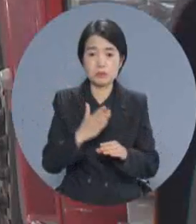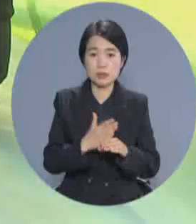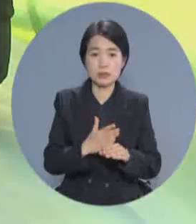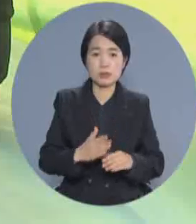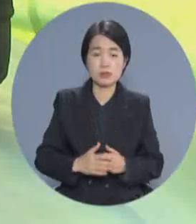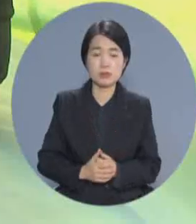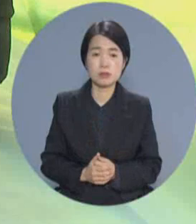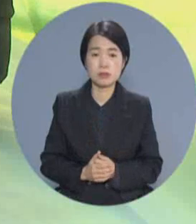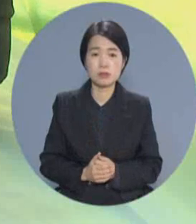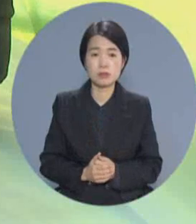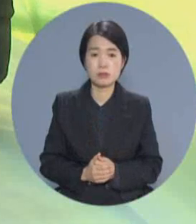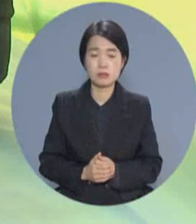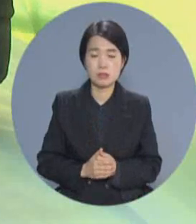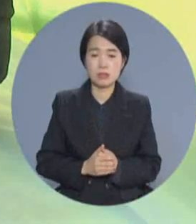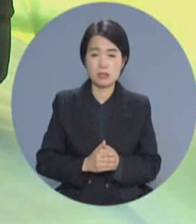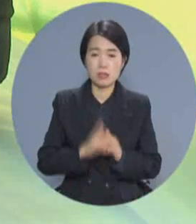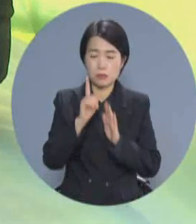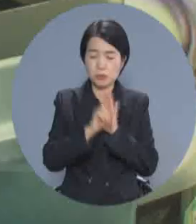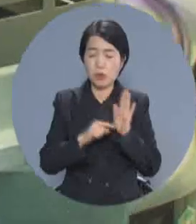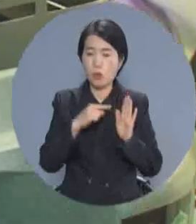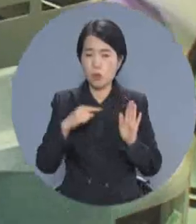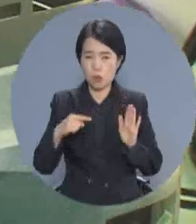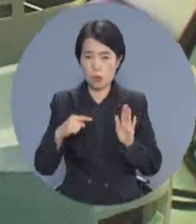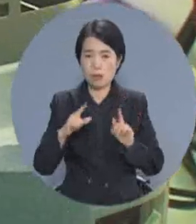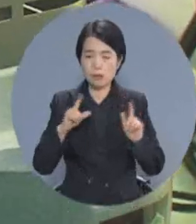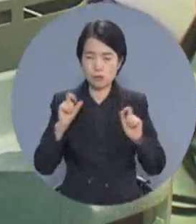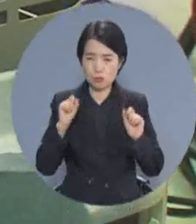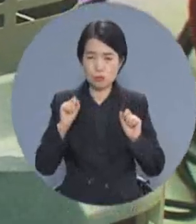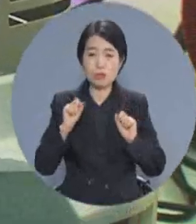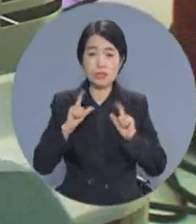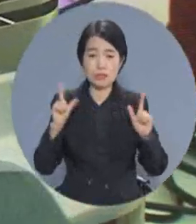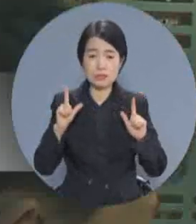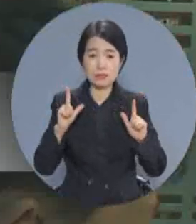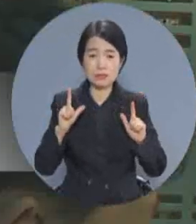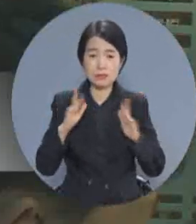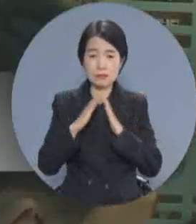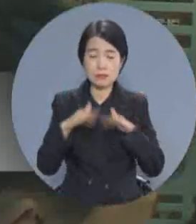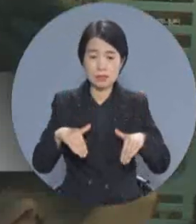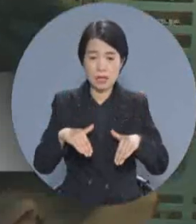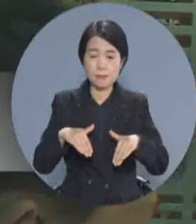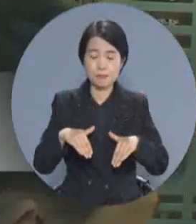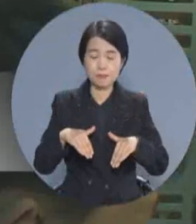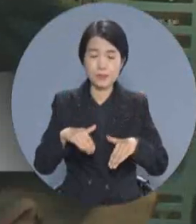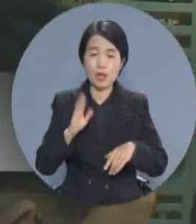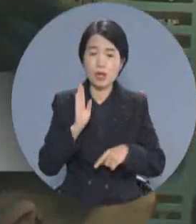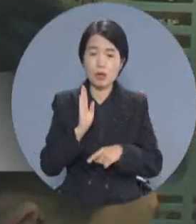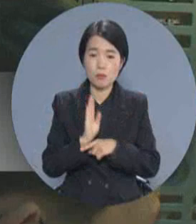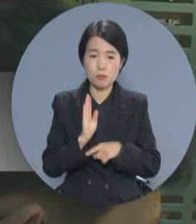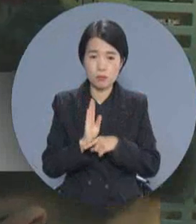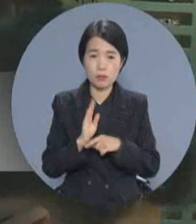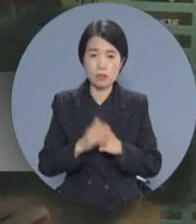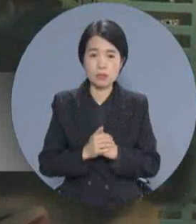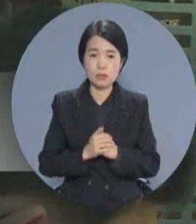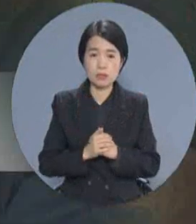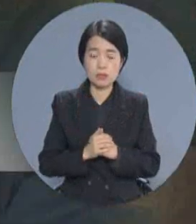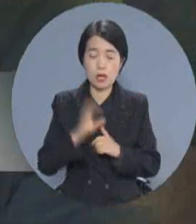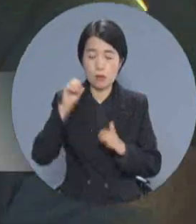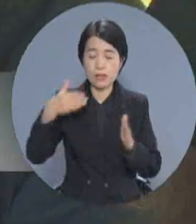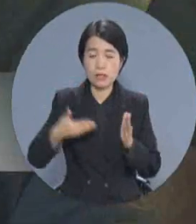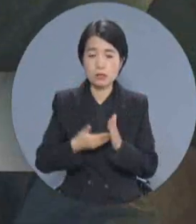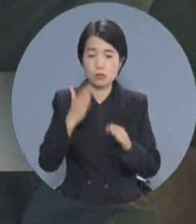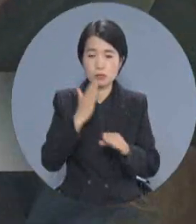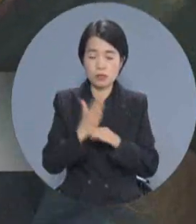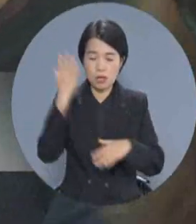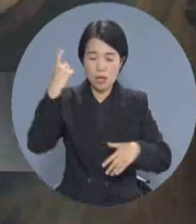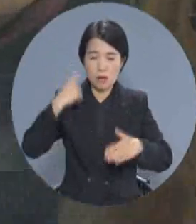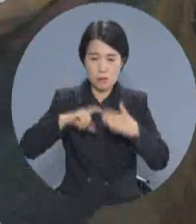있습니다. 영하로 떨어진 날씨에도 화물연대 전남지역본부 조합원 500여 명이 물류 거점인 광양항을 중심으로